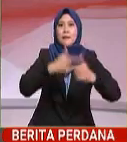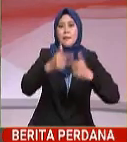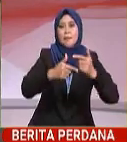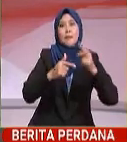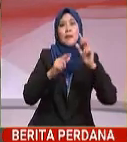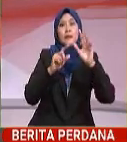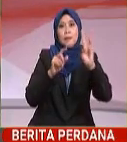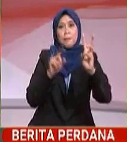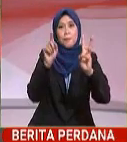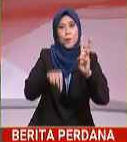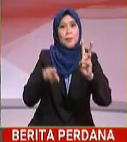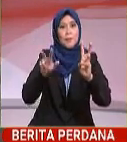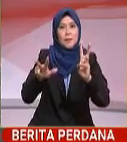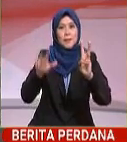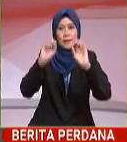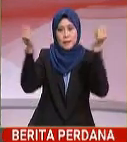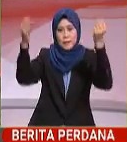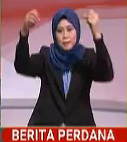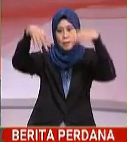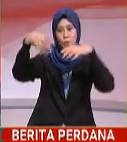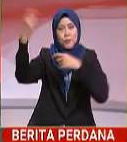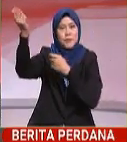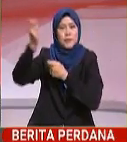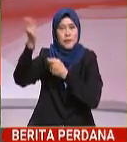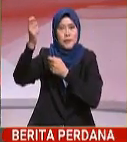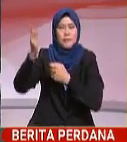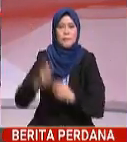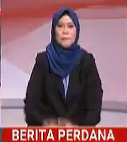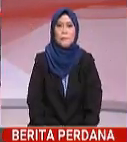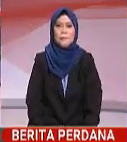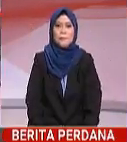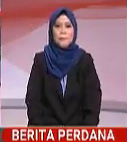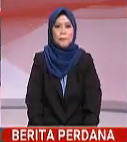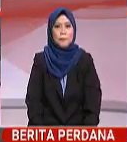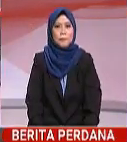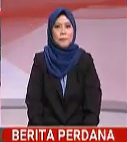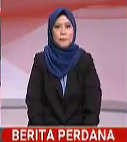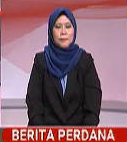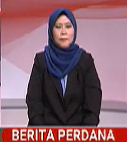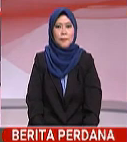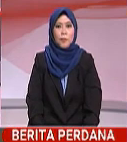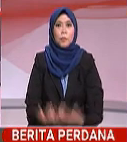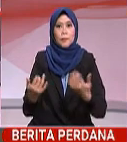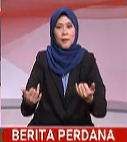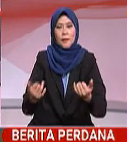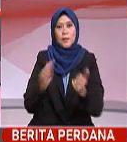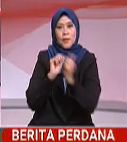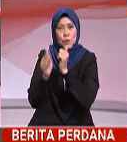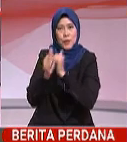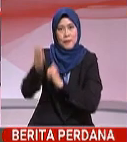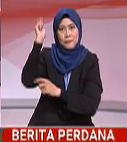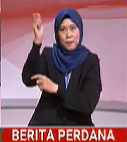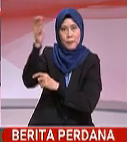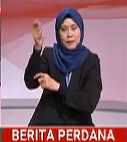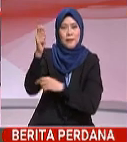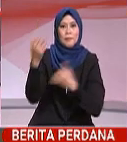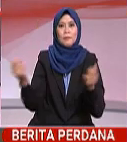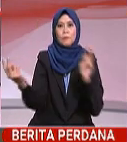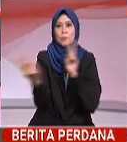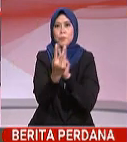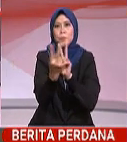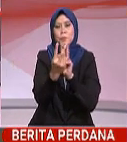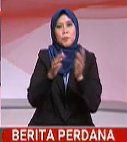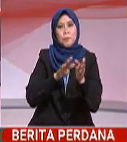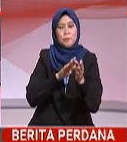6 Mac depan di Stadium Selayang. Perkembangan sukan badminton, pemain bergu